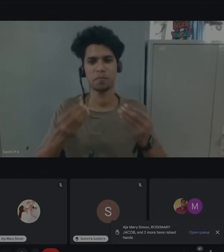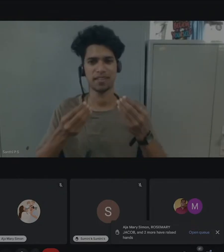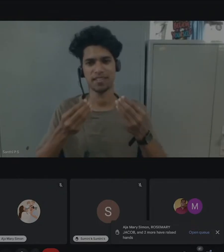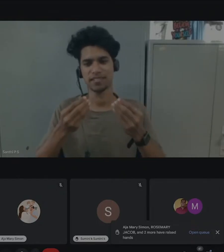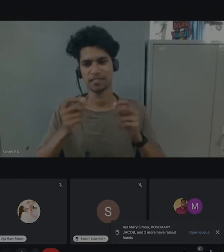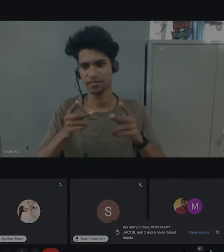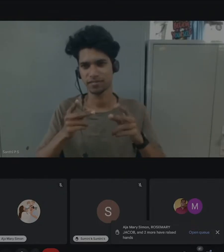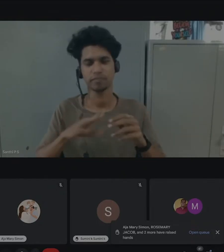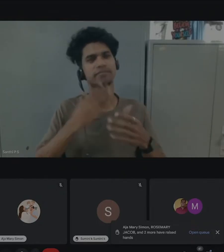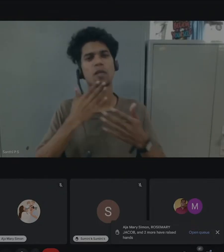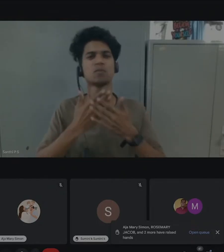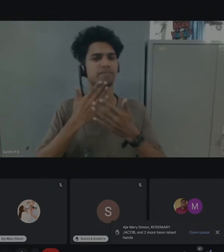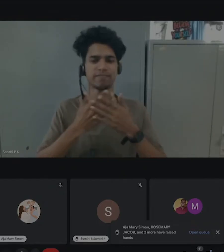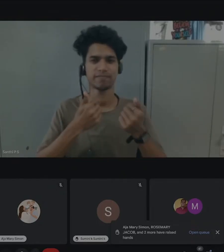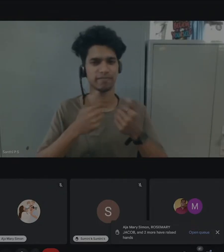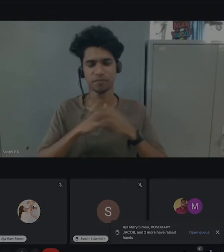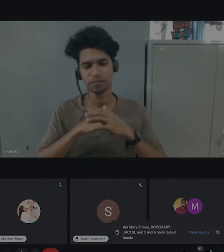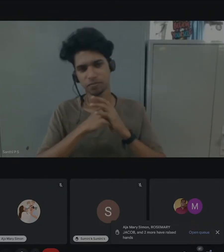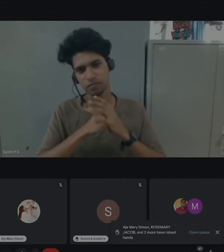ഓക്കെ, താങ്ക് യു.